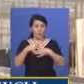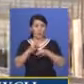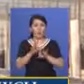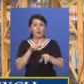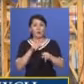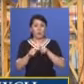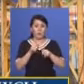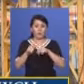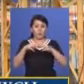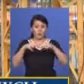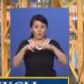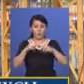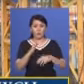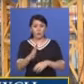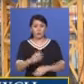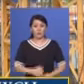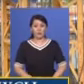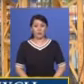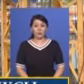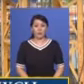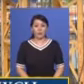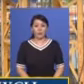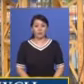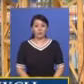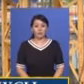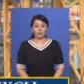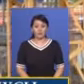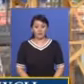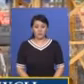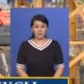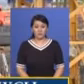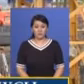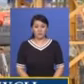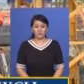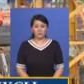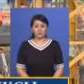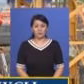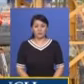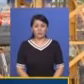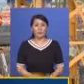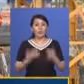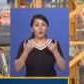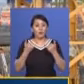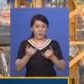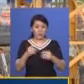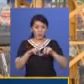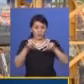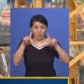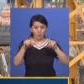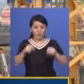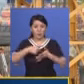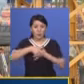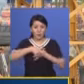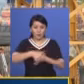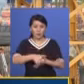корпусы салынуда. На данный момент у нас работа находится на стадии. Қазіргі уақытта корпустың іргетасын